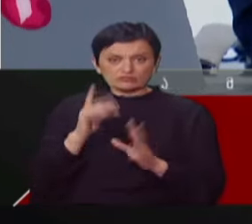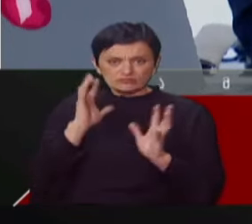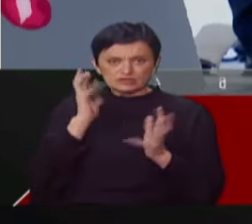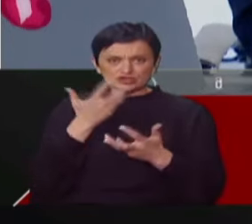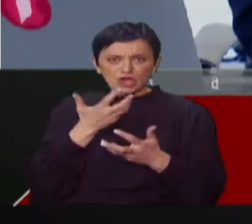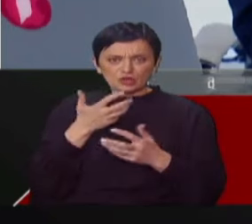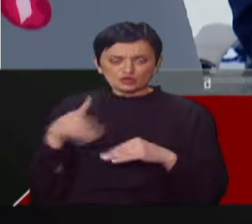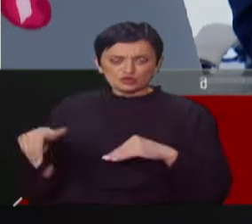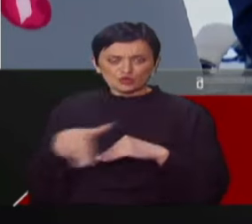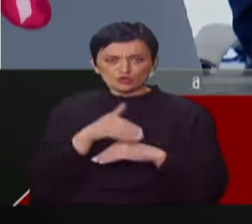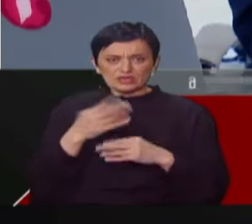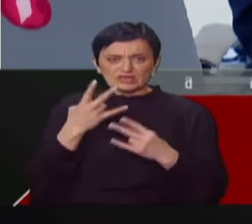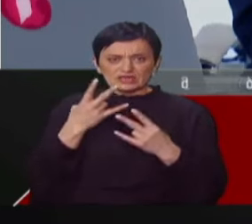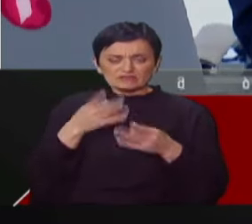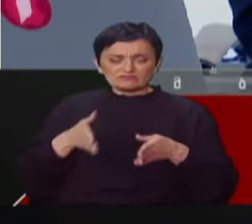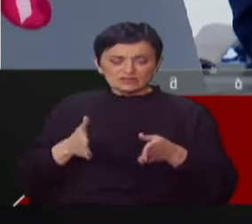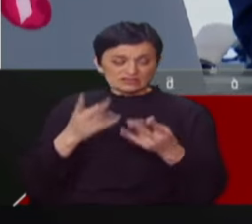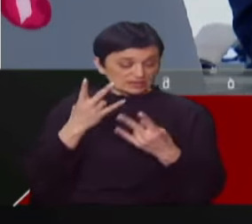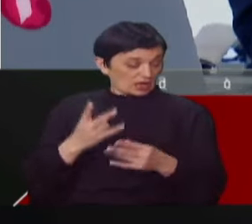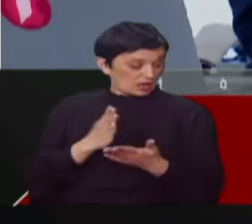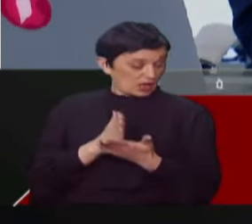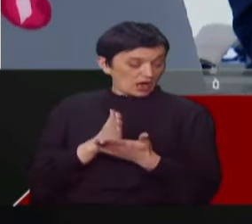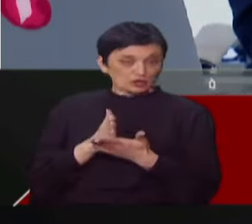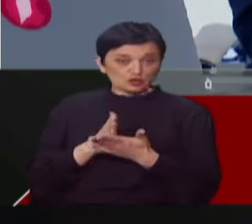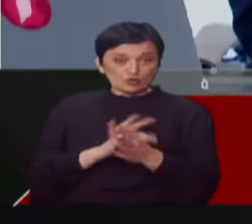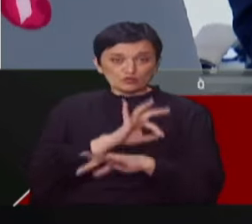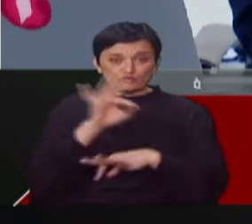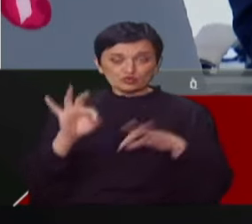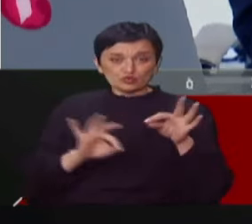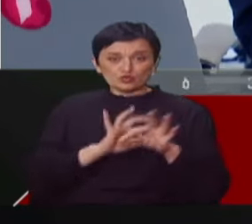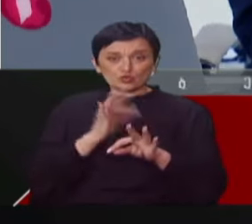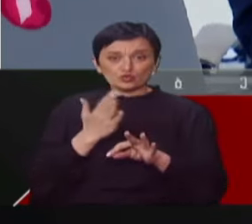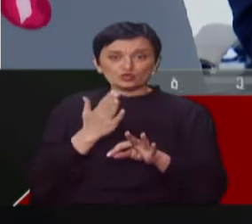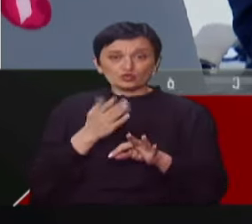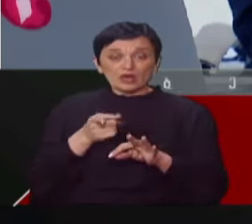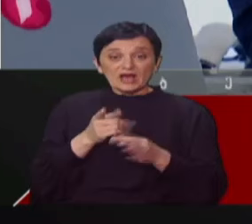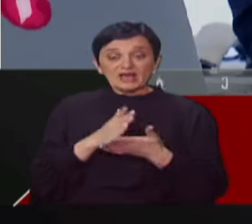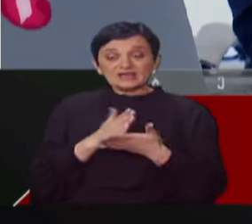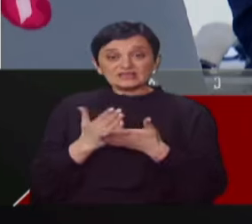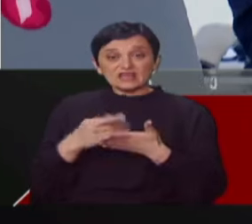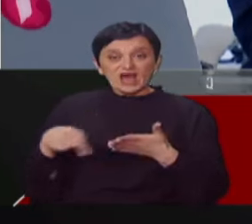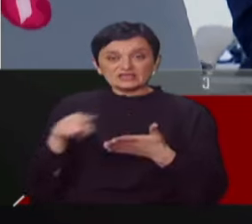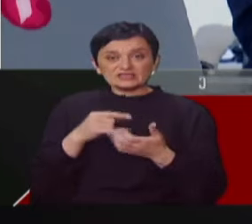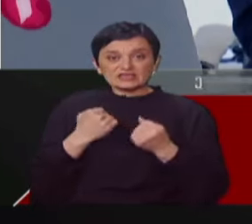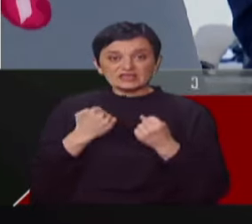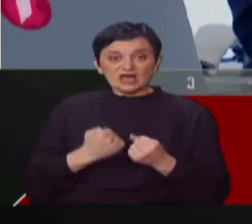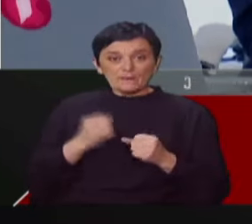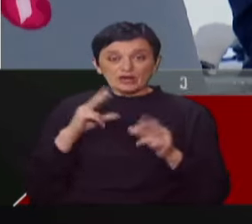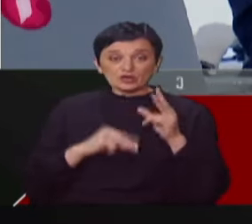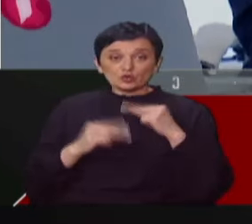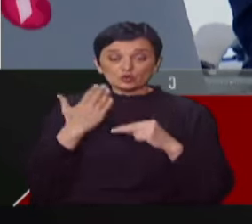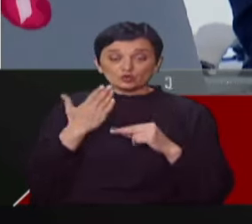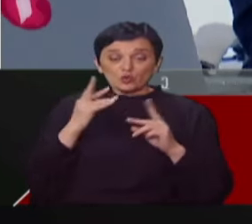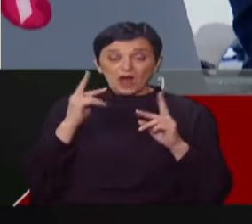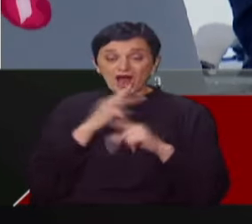სერიოზულად დააზიანა. არსებობს პროექტი, რომელიც ამ ბულვარის ამ ნაწილის გამაგრებას ითვალისწინებს. Თუ არ ცდები